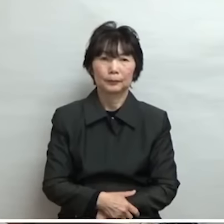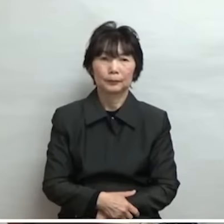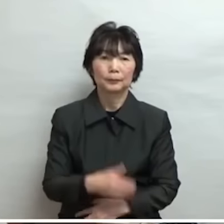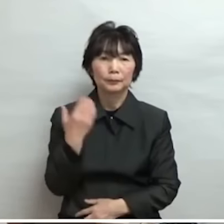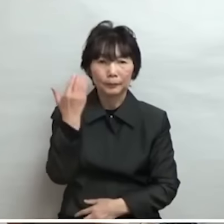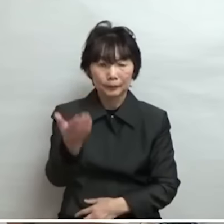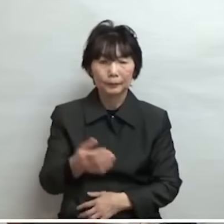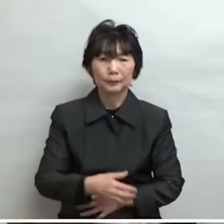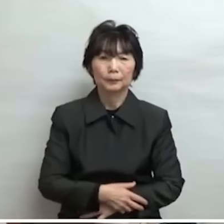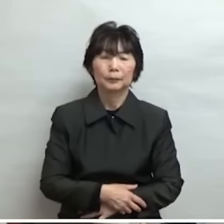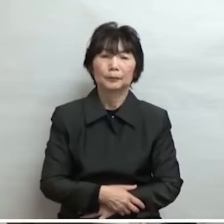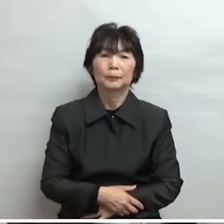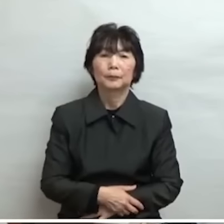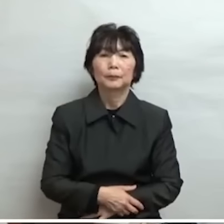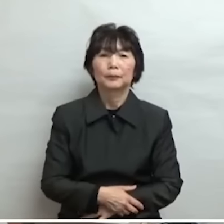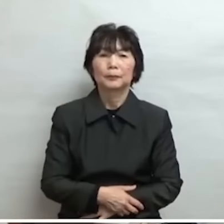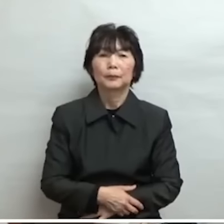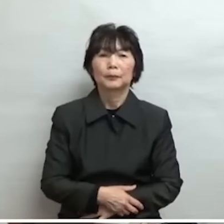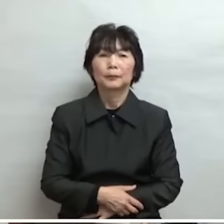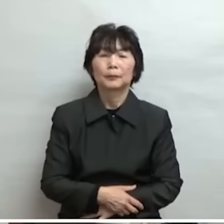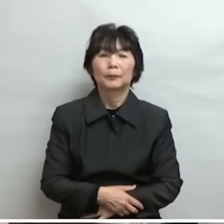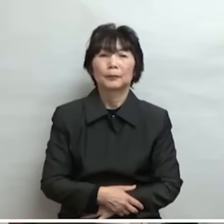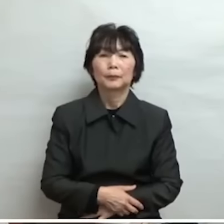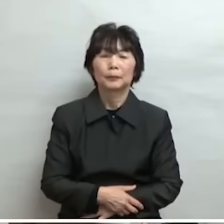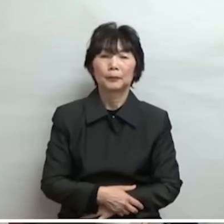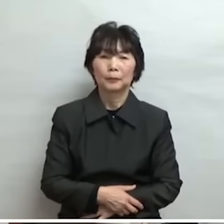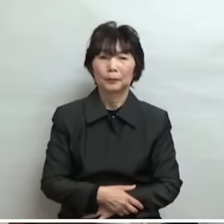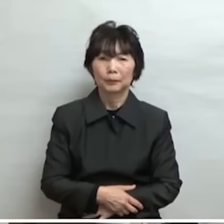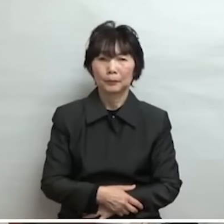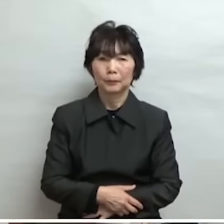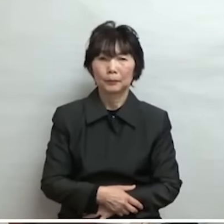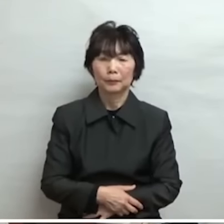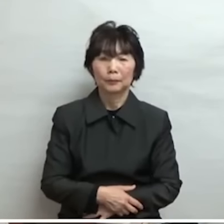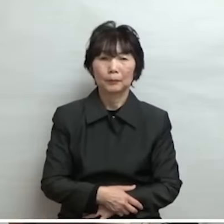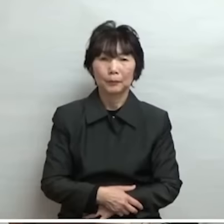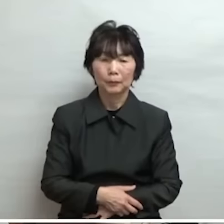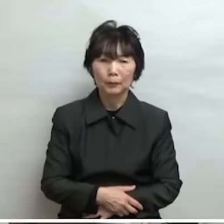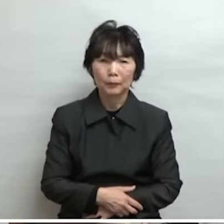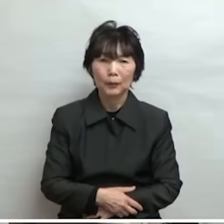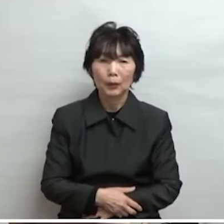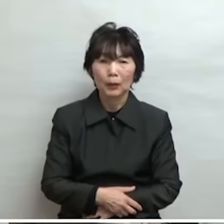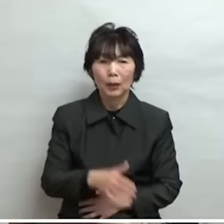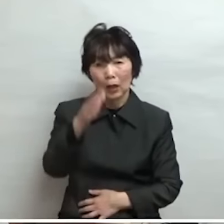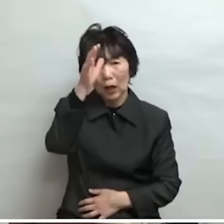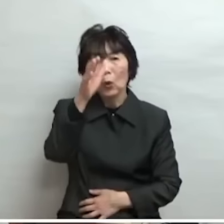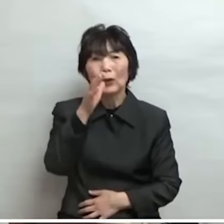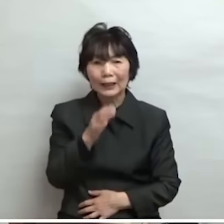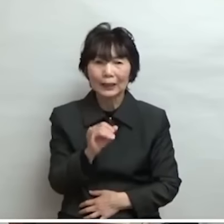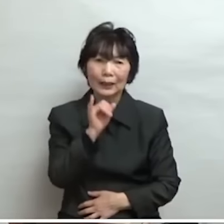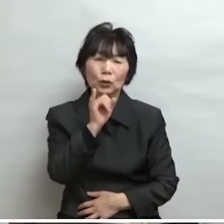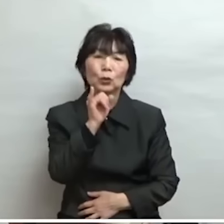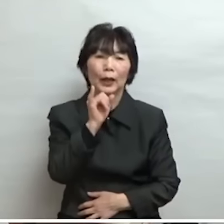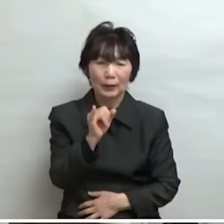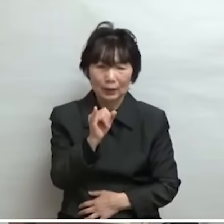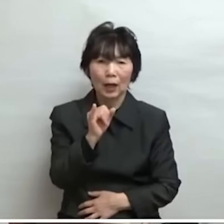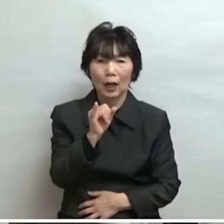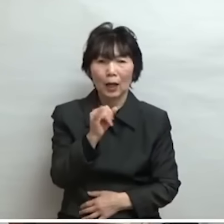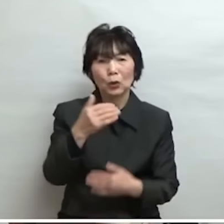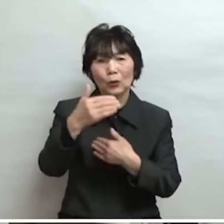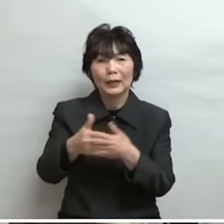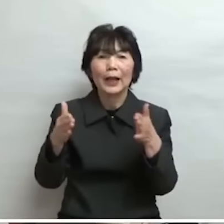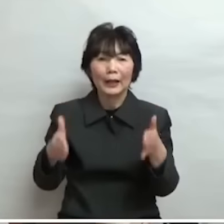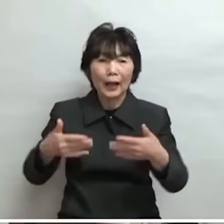NHK の中尾でございます。またちょっと私も全く発表外からなるんですけれども、はい、今日付で鳥インフルエンザ の搬出制限というのが解除され